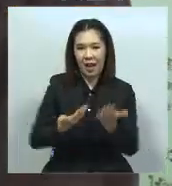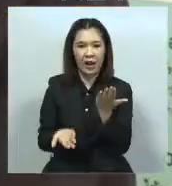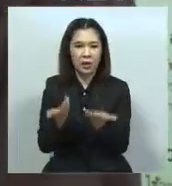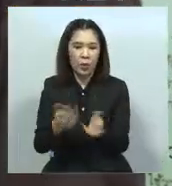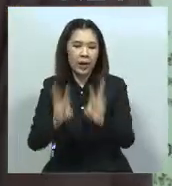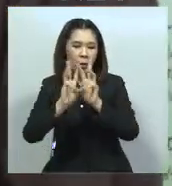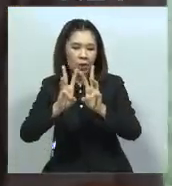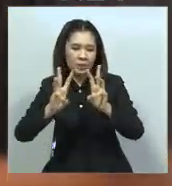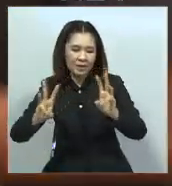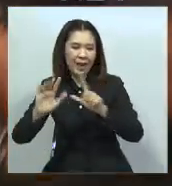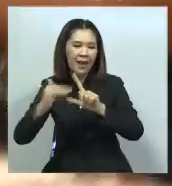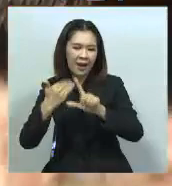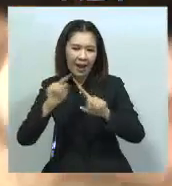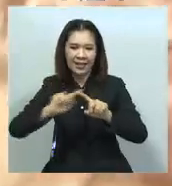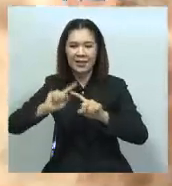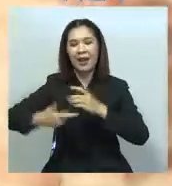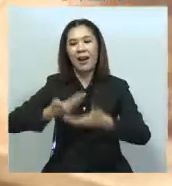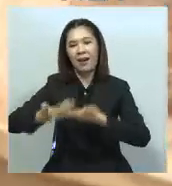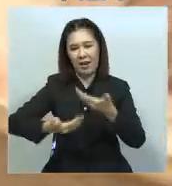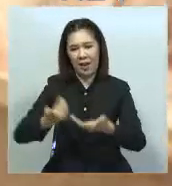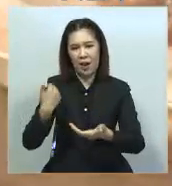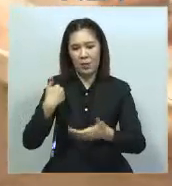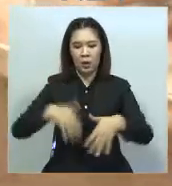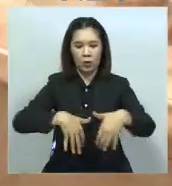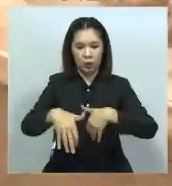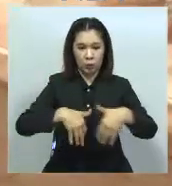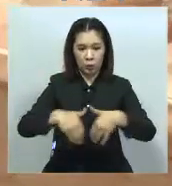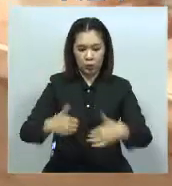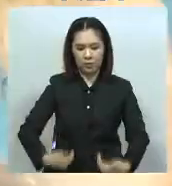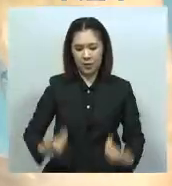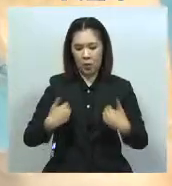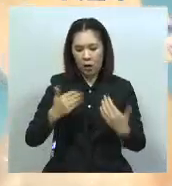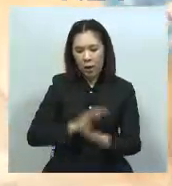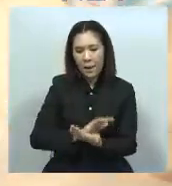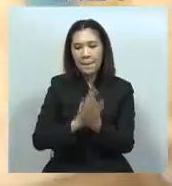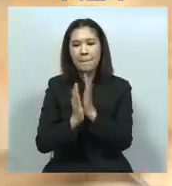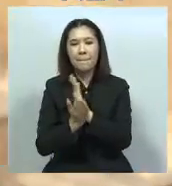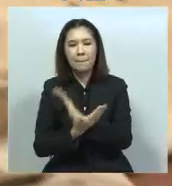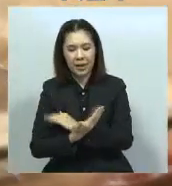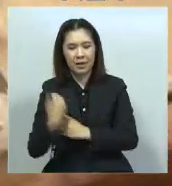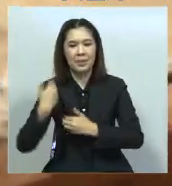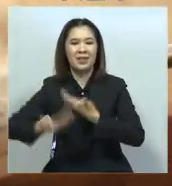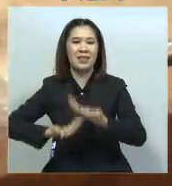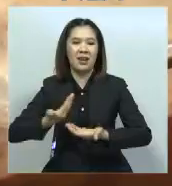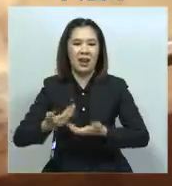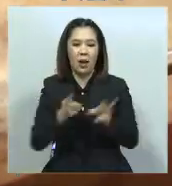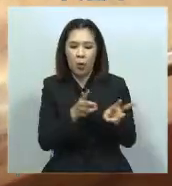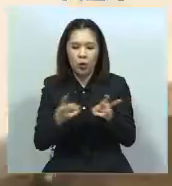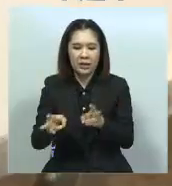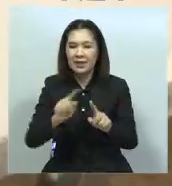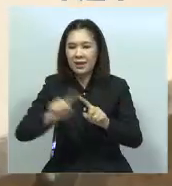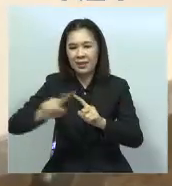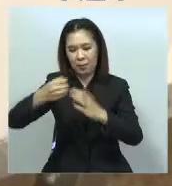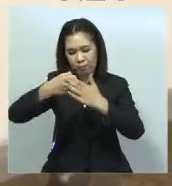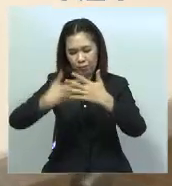ออนไลน์นะครับตอนนี้ชาวประมงพื้นบ้านเองก็มีการปรับตัวในการขายผลิตภัณฑ์ประมงนะครับได้กว้างขวางมากขึ้นครับ